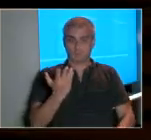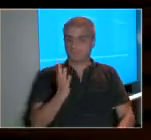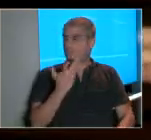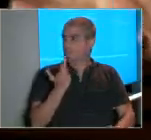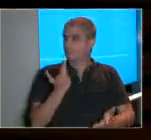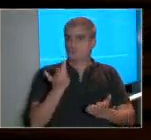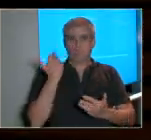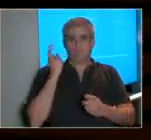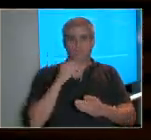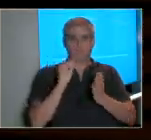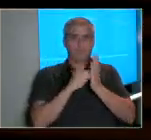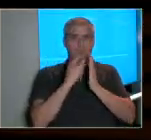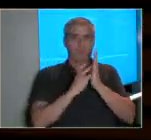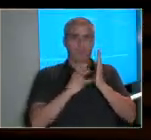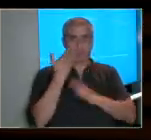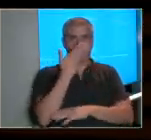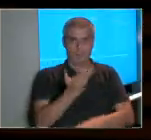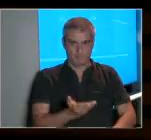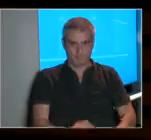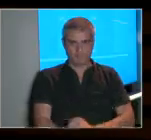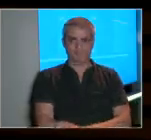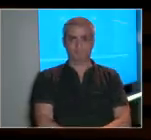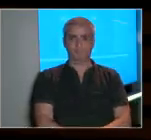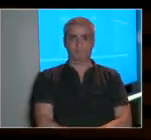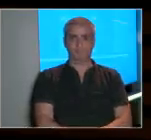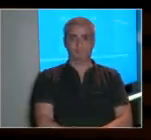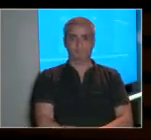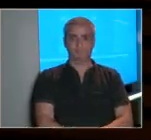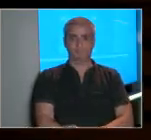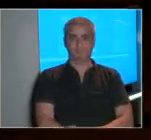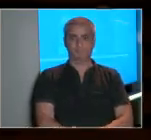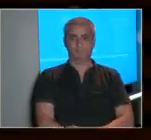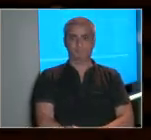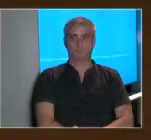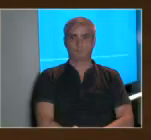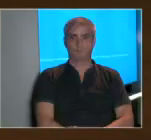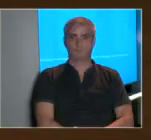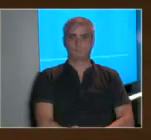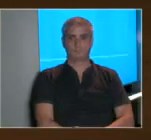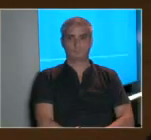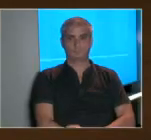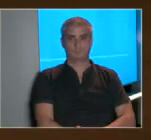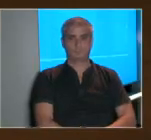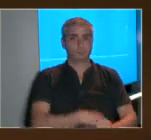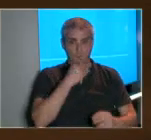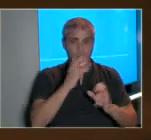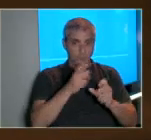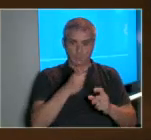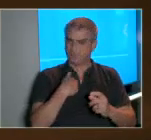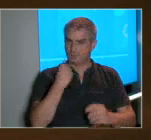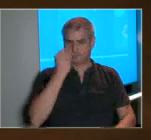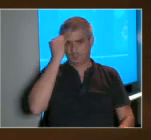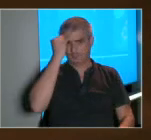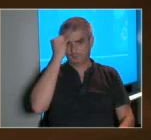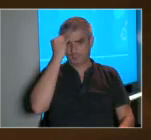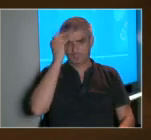למה בכלל היה צריך לחוקק את חוק הלאום? אז ששואלים אותי את השאלה הזו, הכאילו מעצבנת, אני תמיד